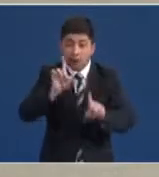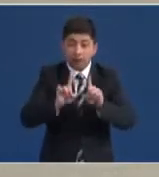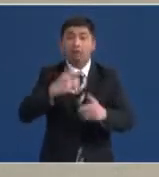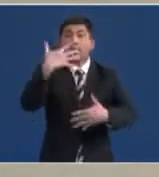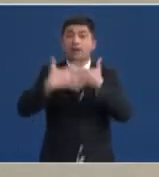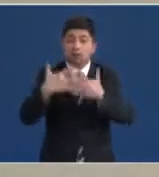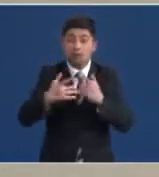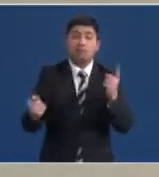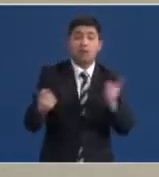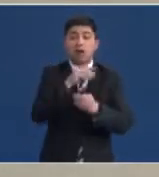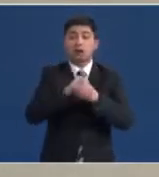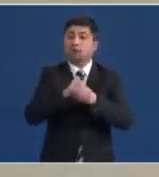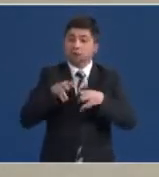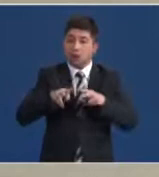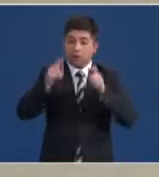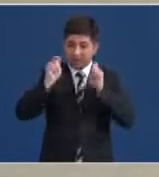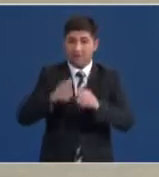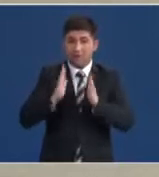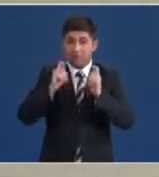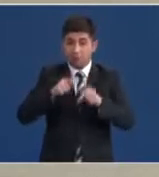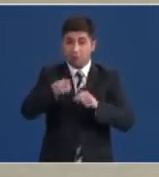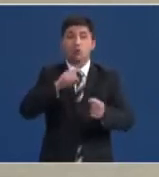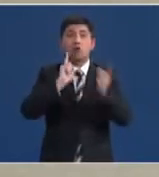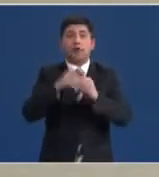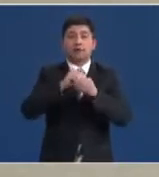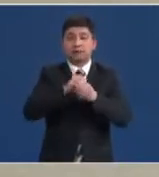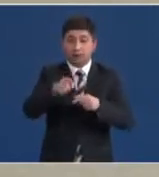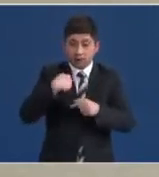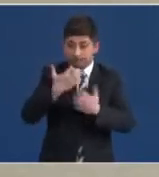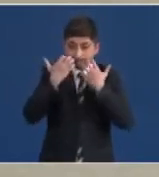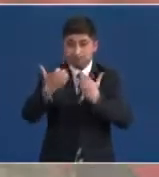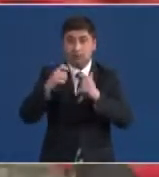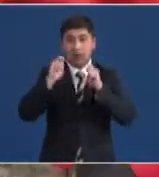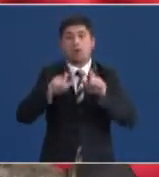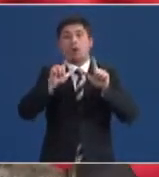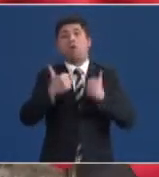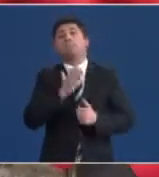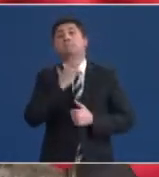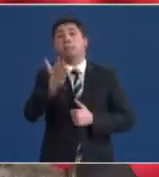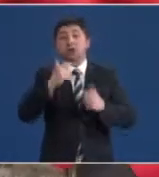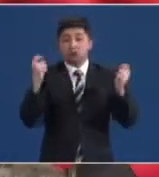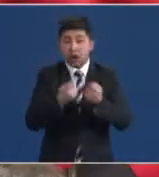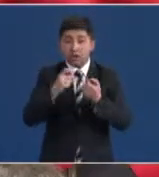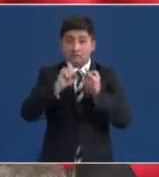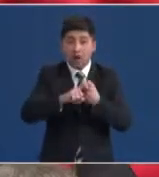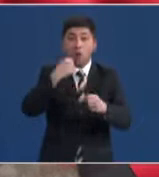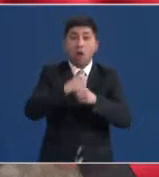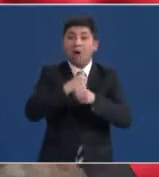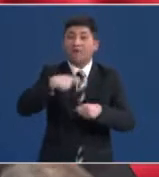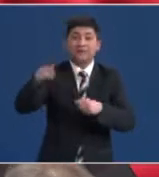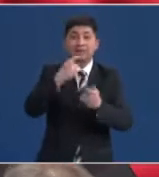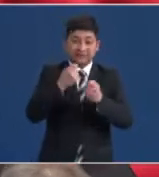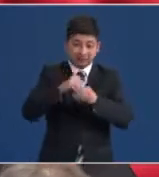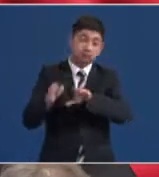ve televizyon yoluyla yürüterek bu dönemi değerlendirme bu temin ediyoruz çalışan ve görevli